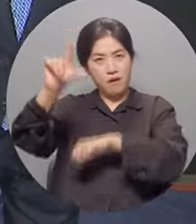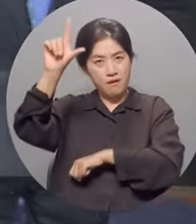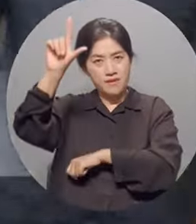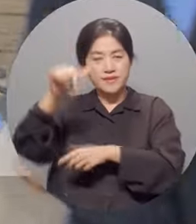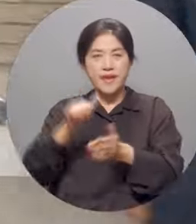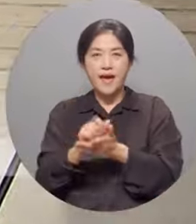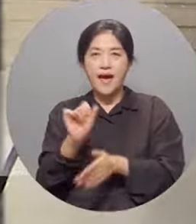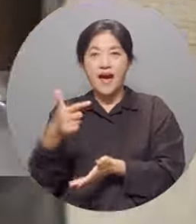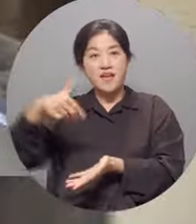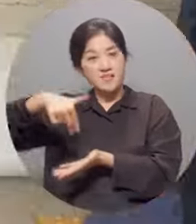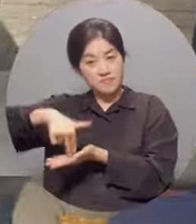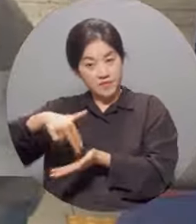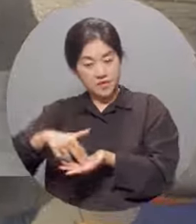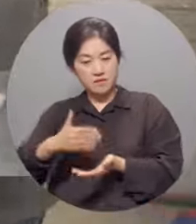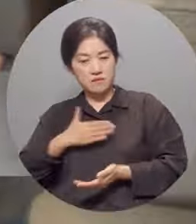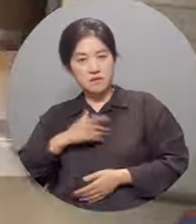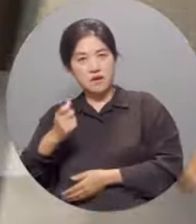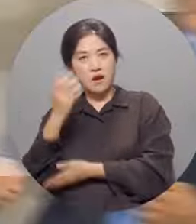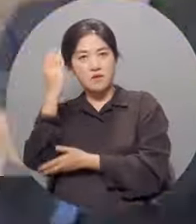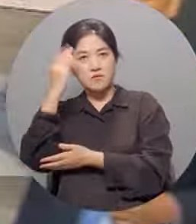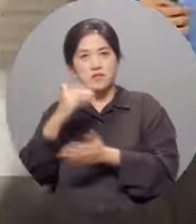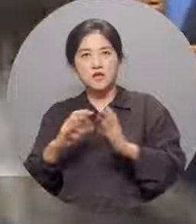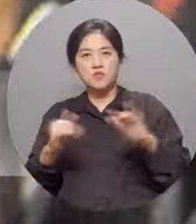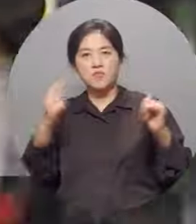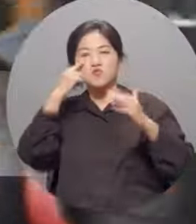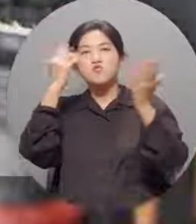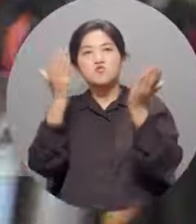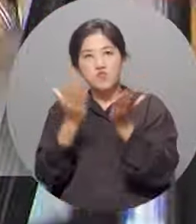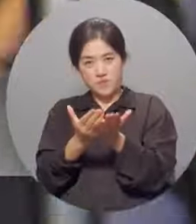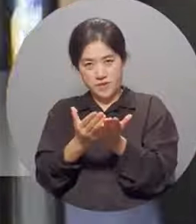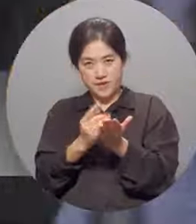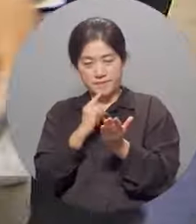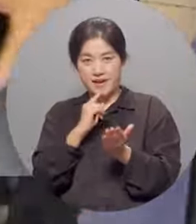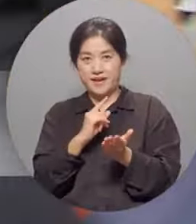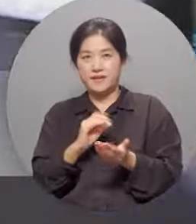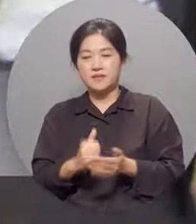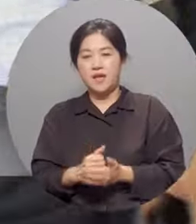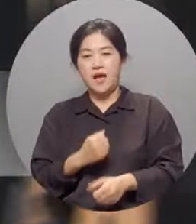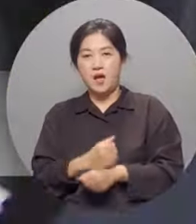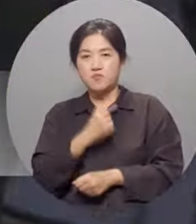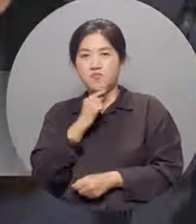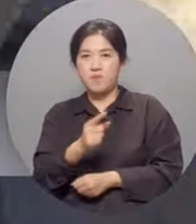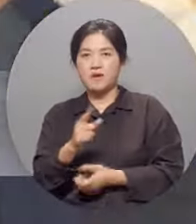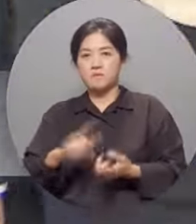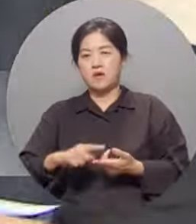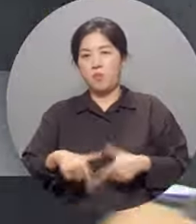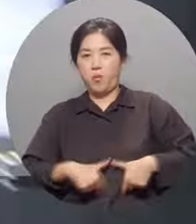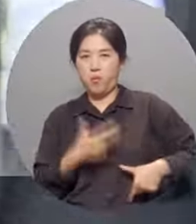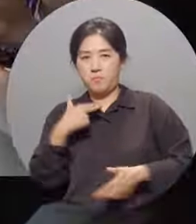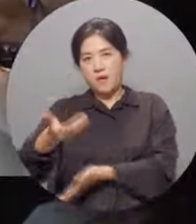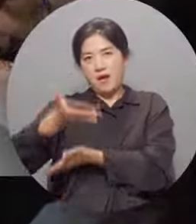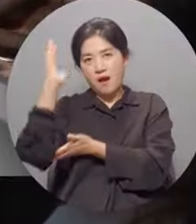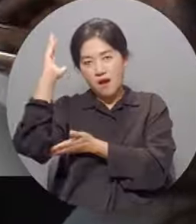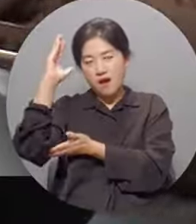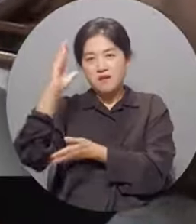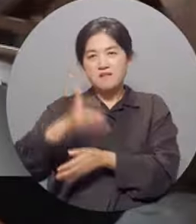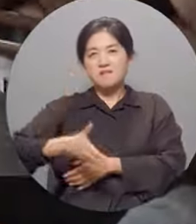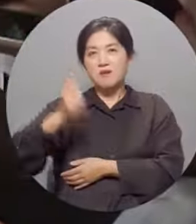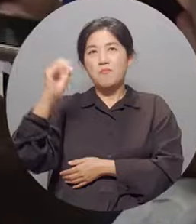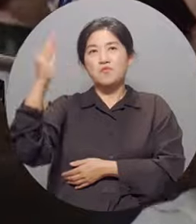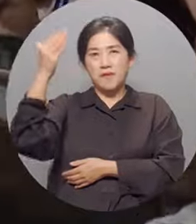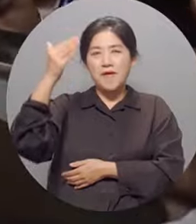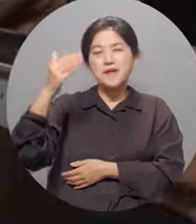대표 입장에선 자신이 강조해온 국민 눈높이를 내세워 할 말 하는 대표 인상을 각인시키는 수확을 거둔